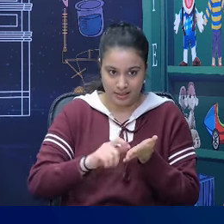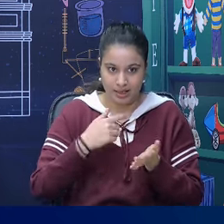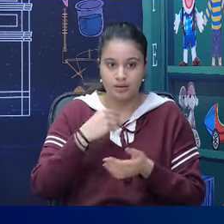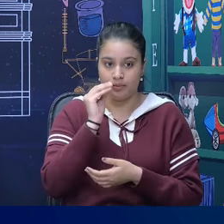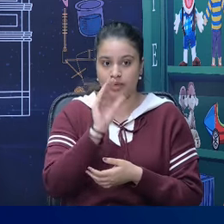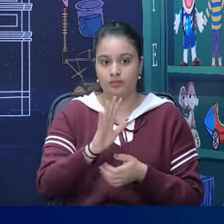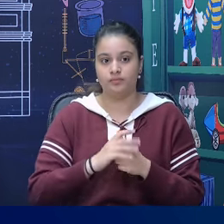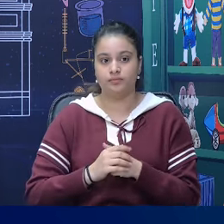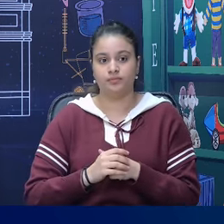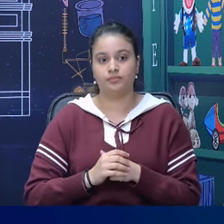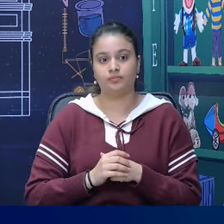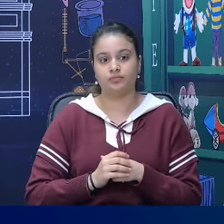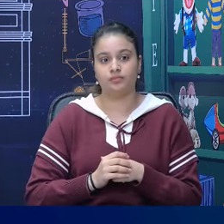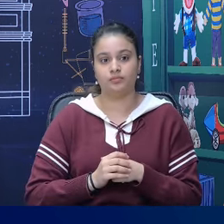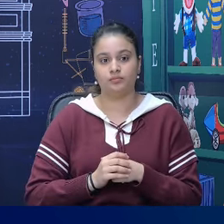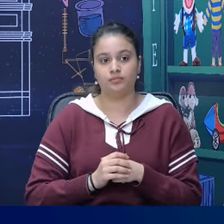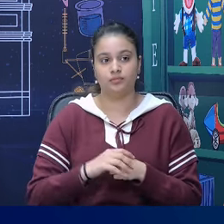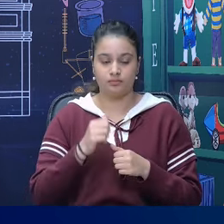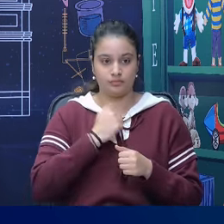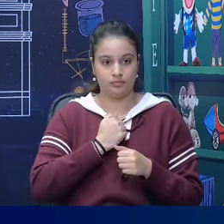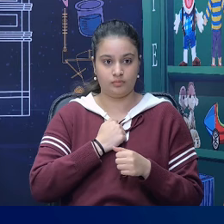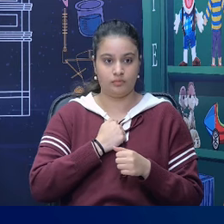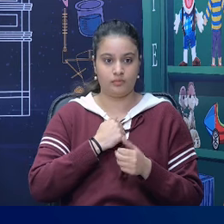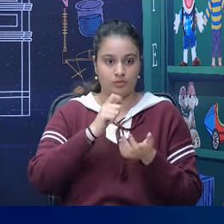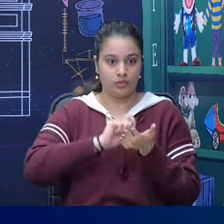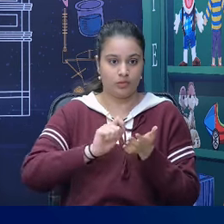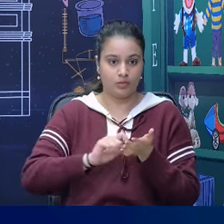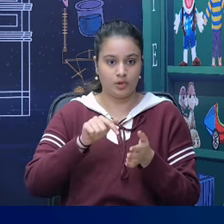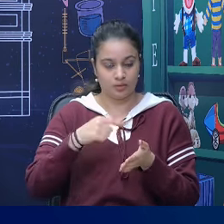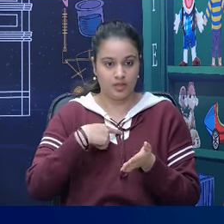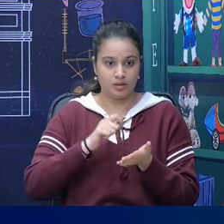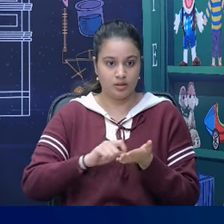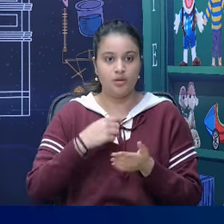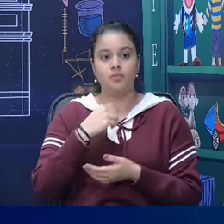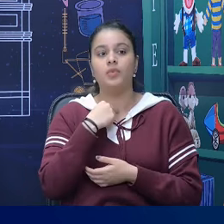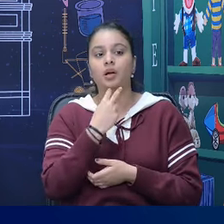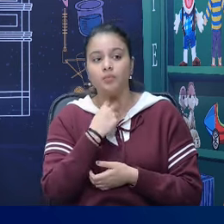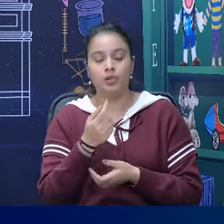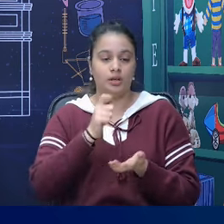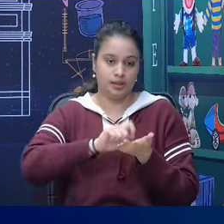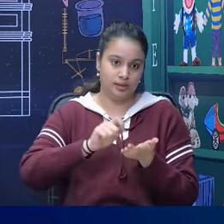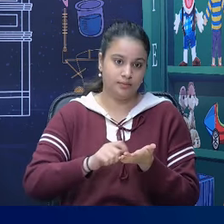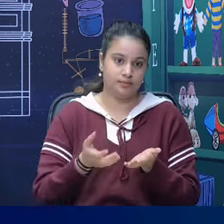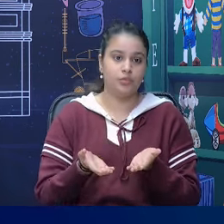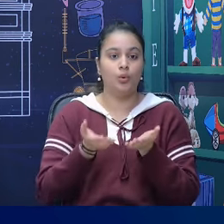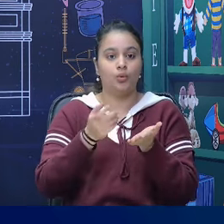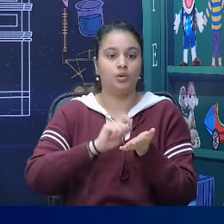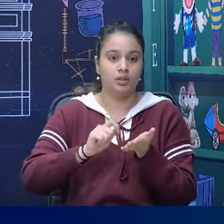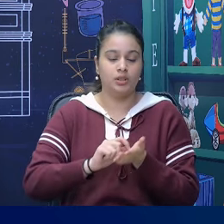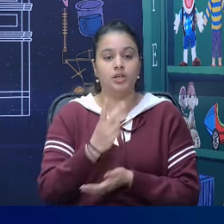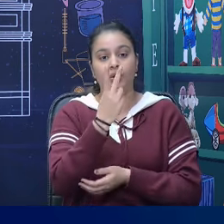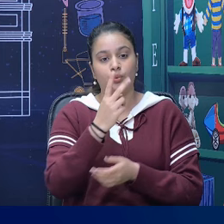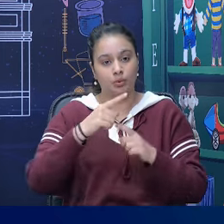हूं आप मेरे पास कुछ एक्सप्रेशन है मैं य लिख के दिखाती हूं बोल के बताती हूं आप लिखिए 2